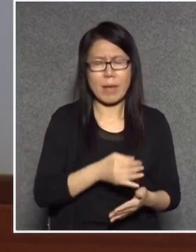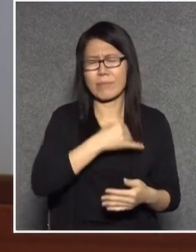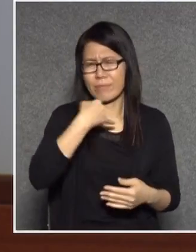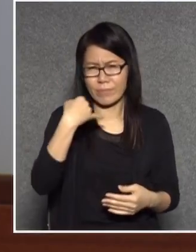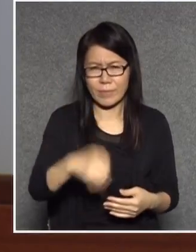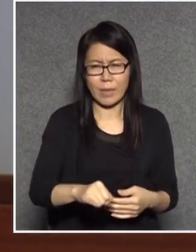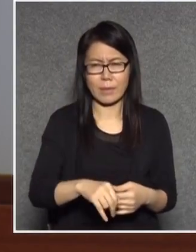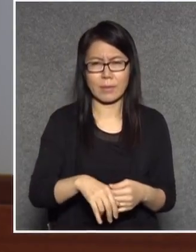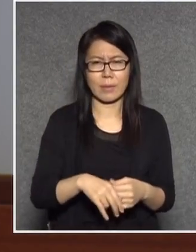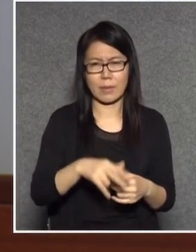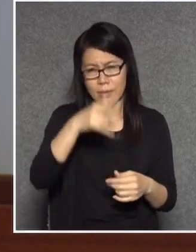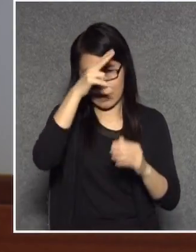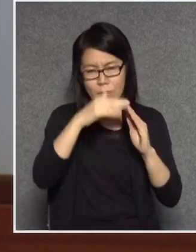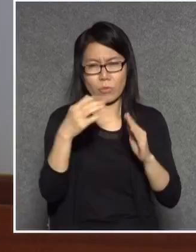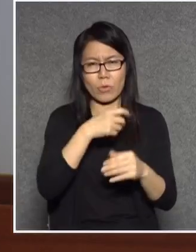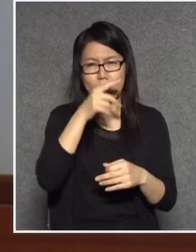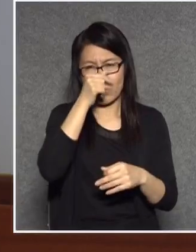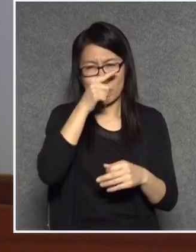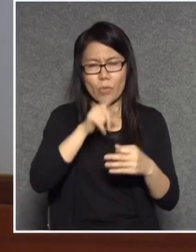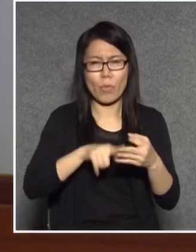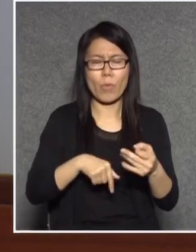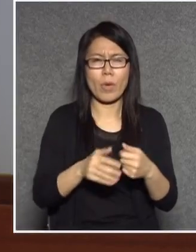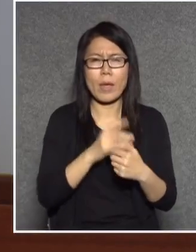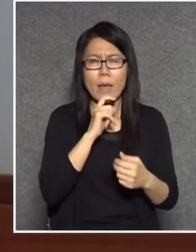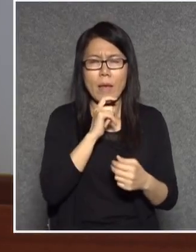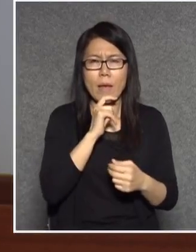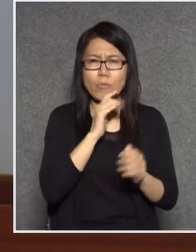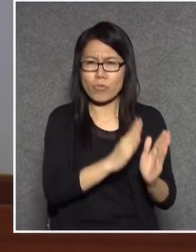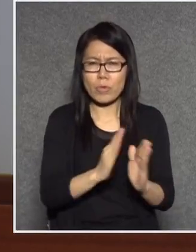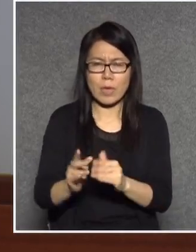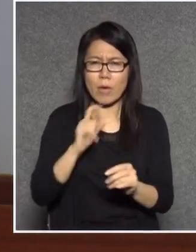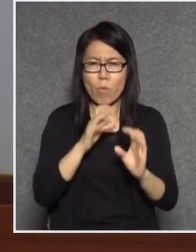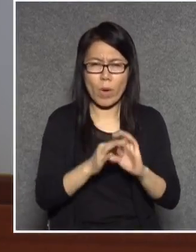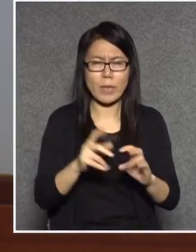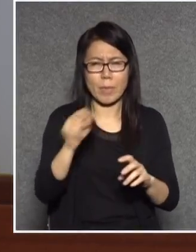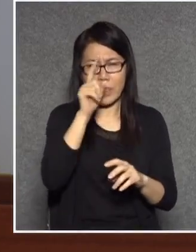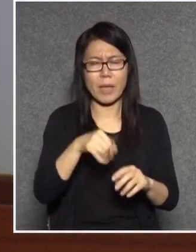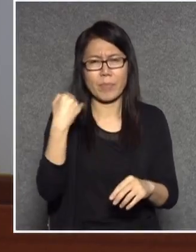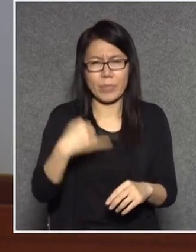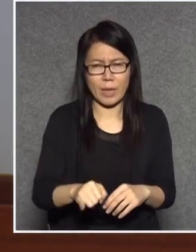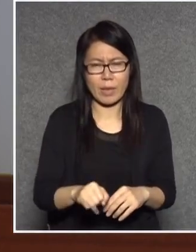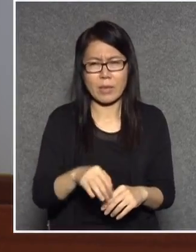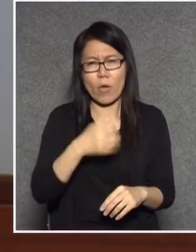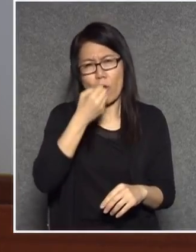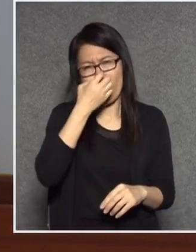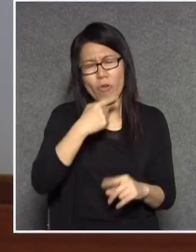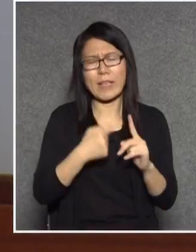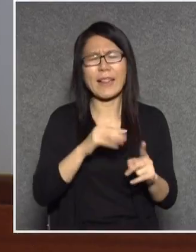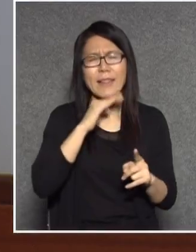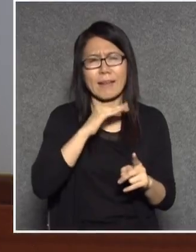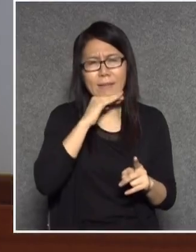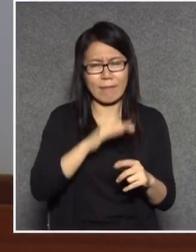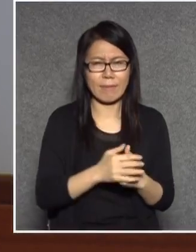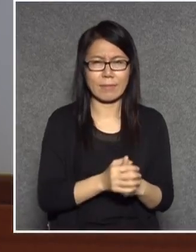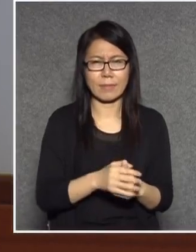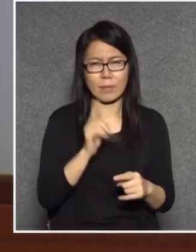蘇錦良局長任內是無力處理旅遊業帶來的種種問題，只是叫香港人等多班車，這些其實